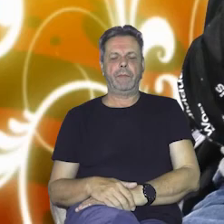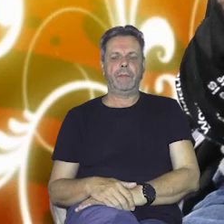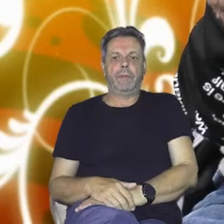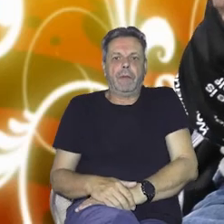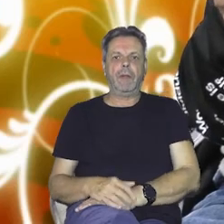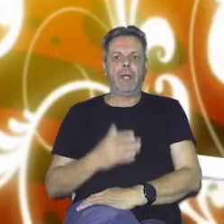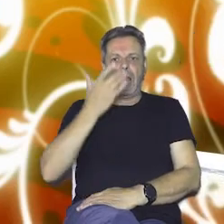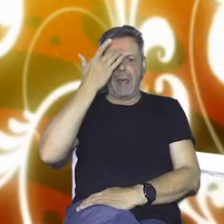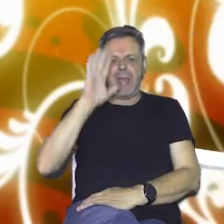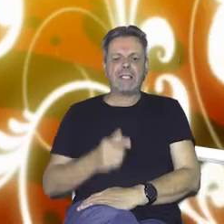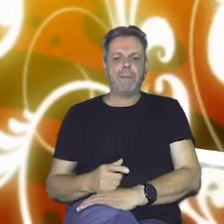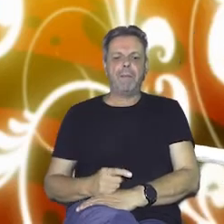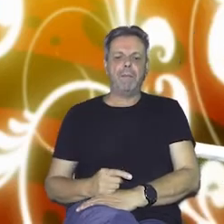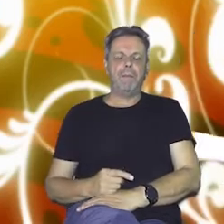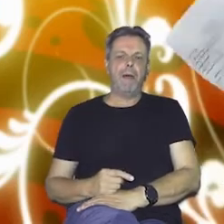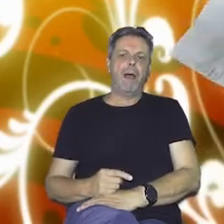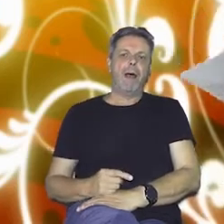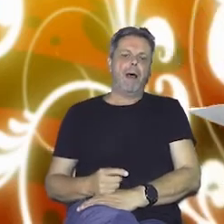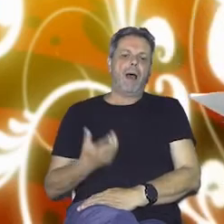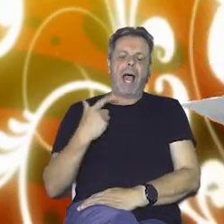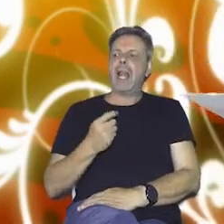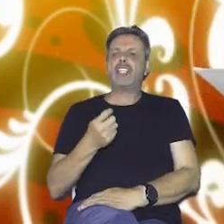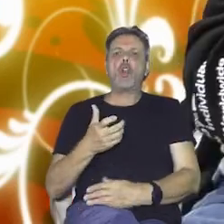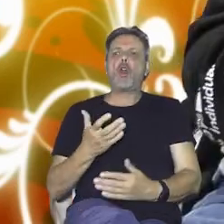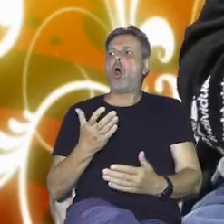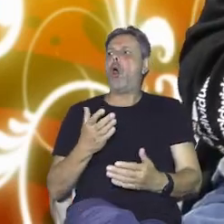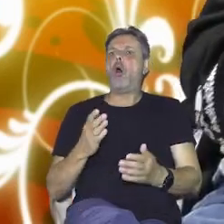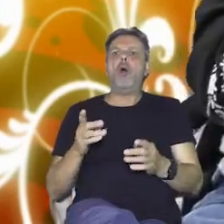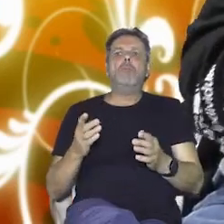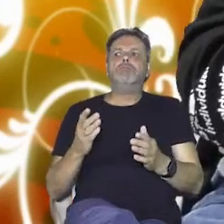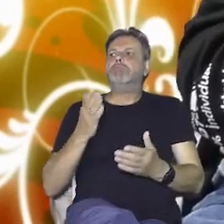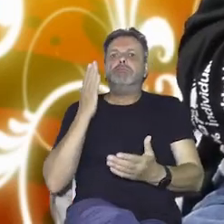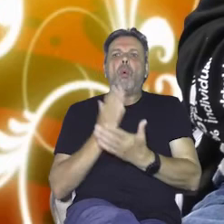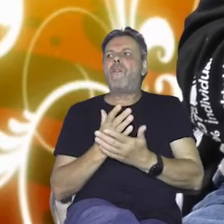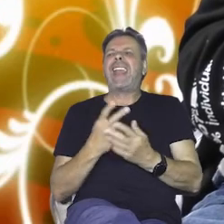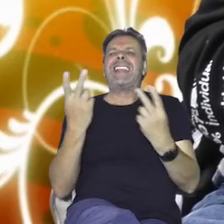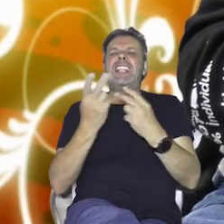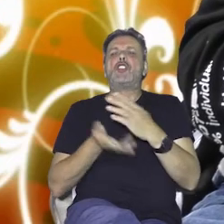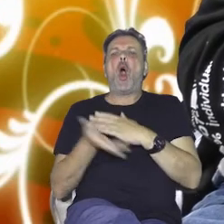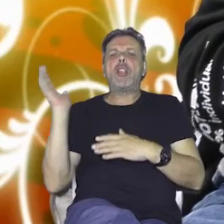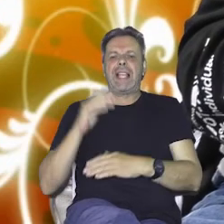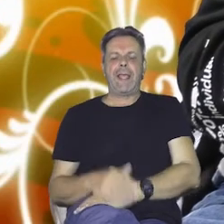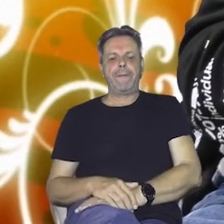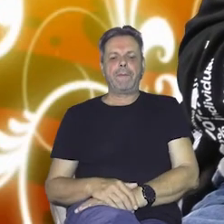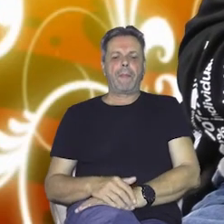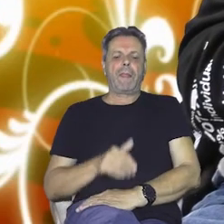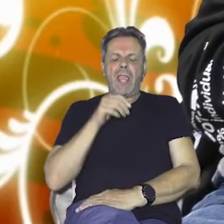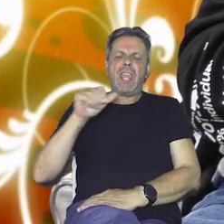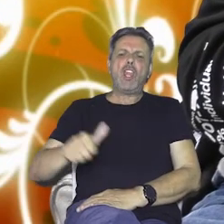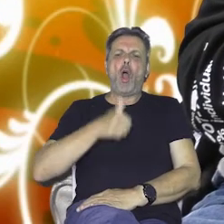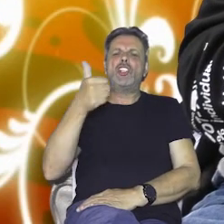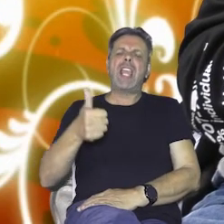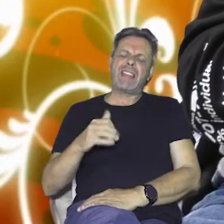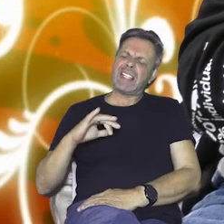znam, ali skoro da. Uvijek ljudi odlaze. Ali skoro uvijek na isti način zapravo odlaze. I još jedna